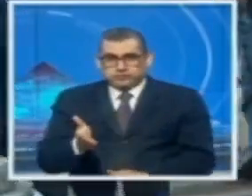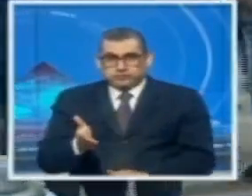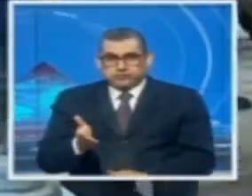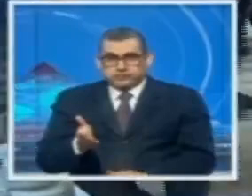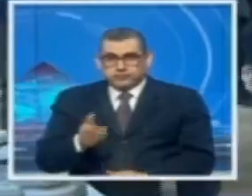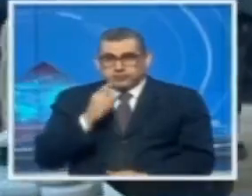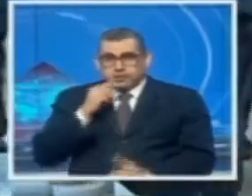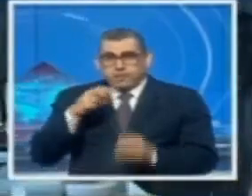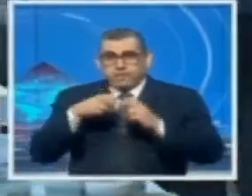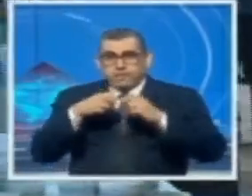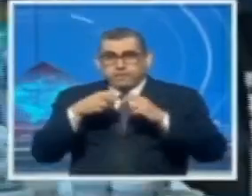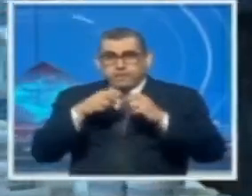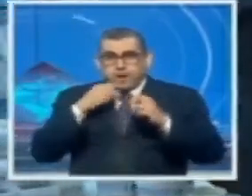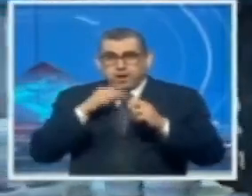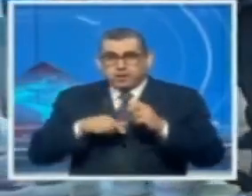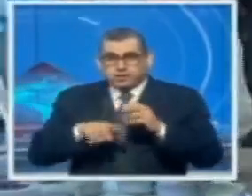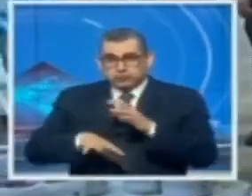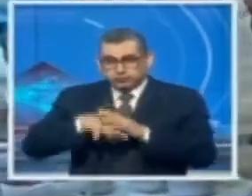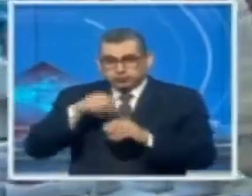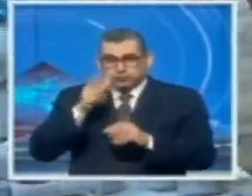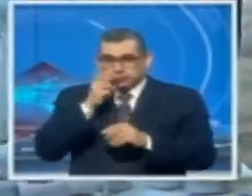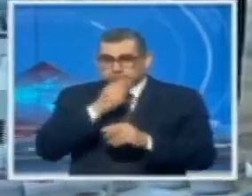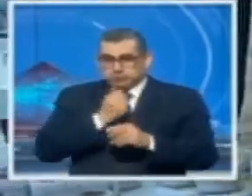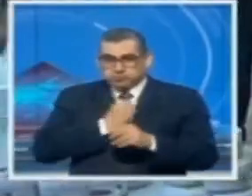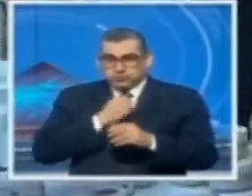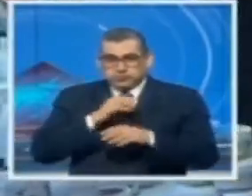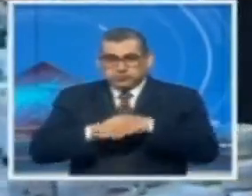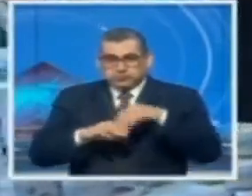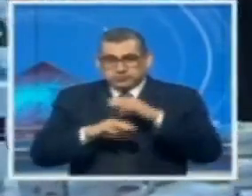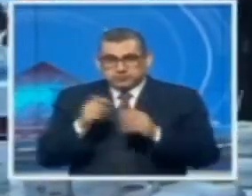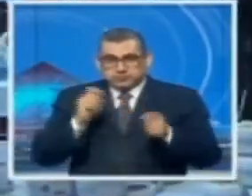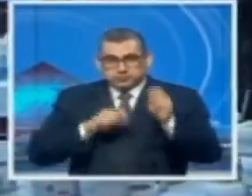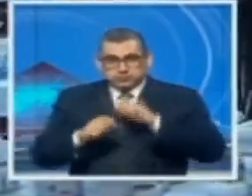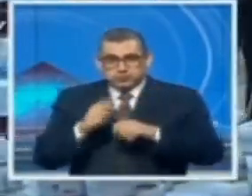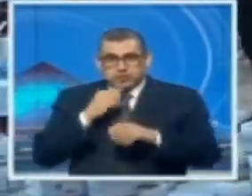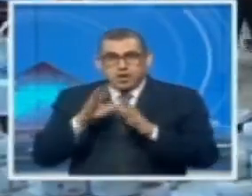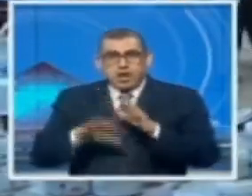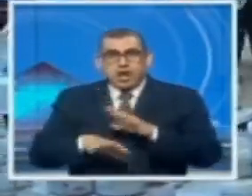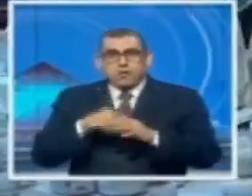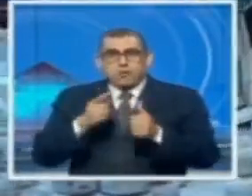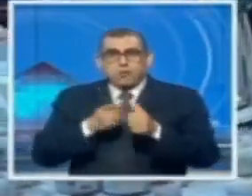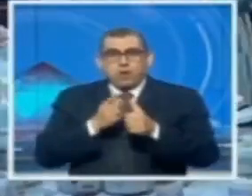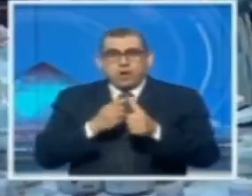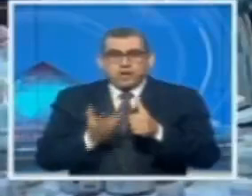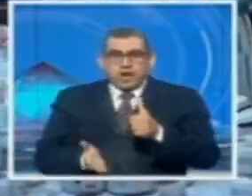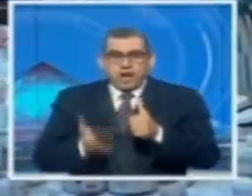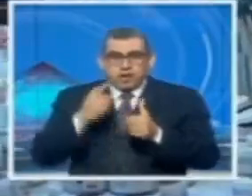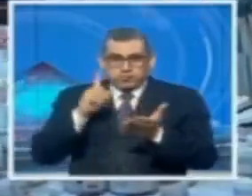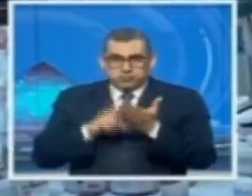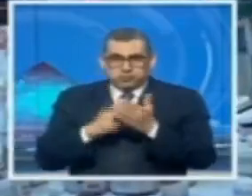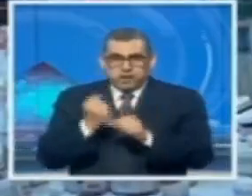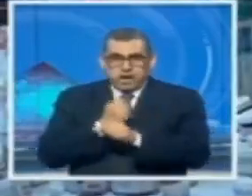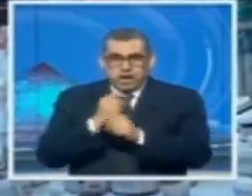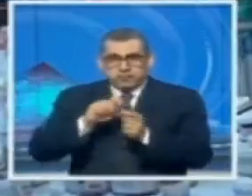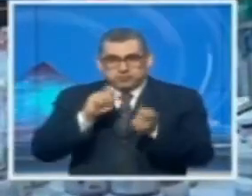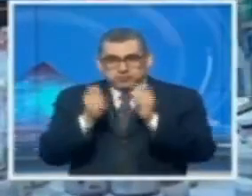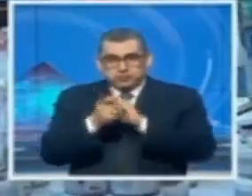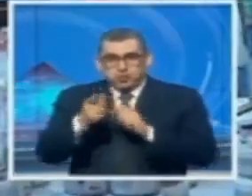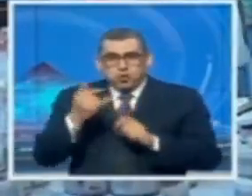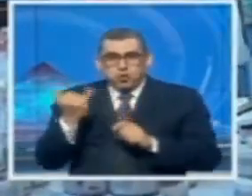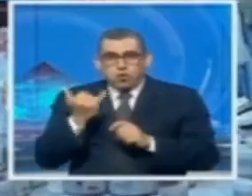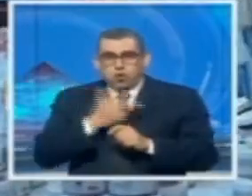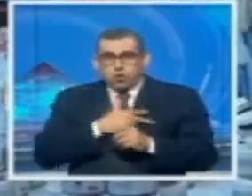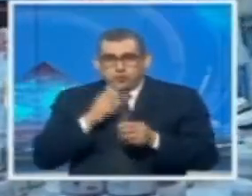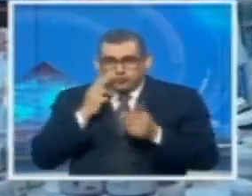ويعد معرض تراثنا للحرف اليدوية والتراثية واحدا من أهم الفعاليات التي تعكس اهتمام الحكومة